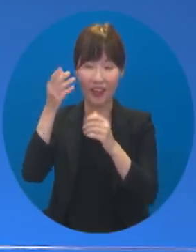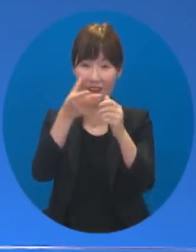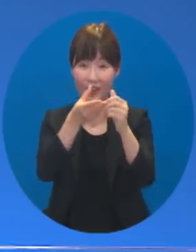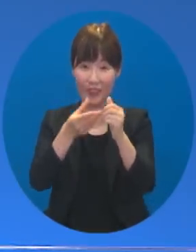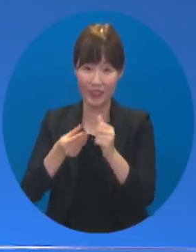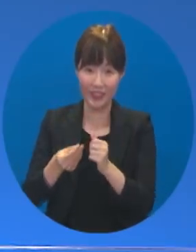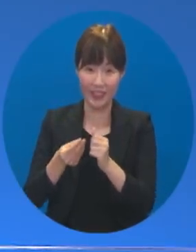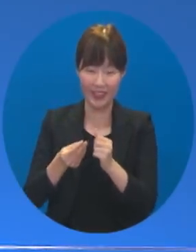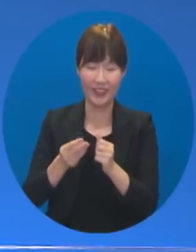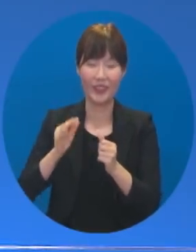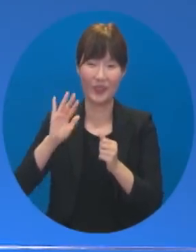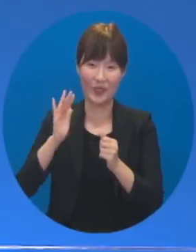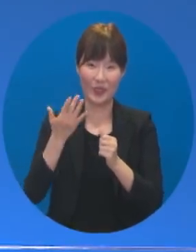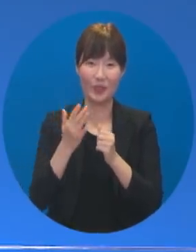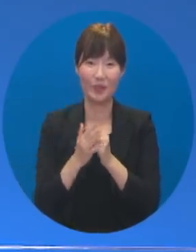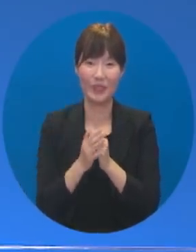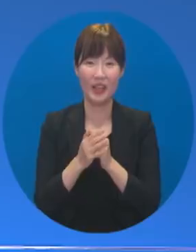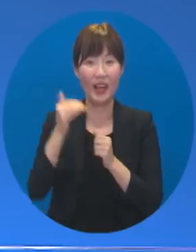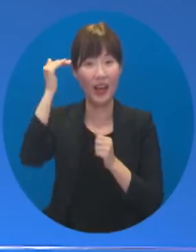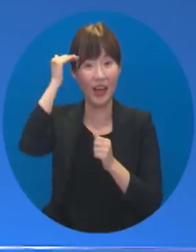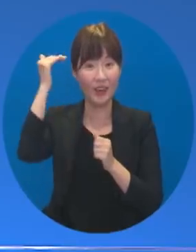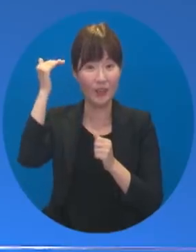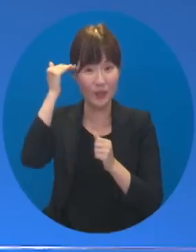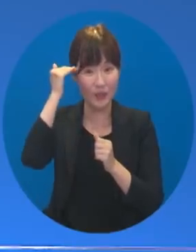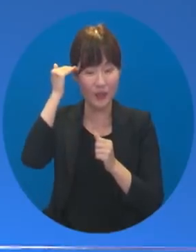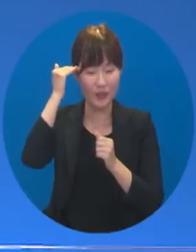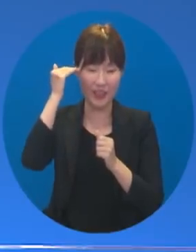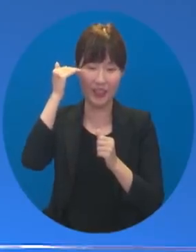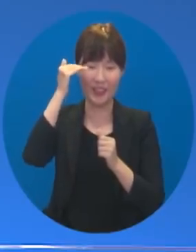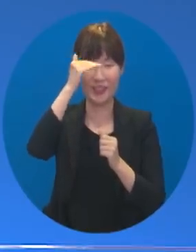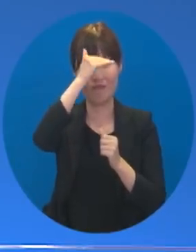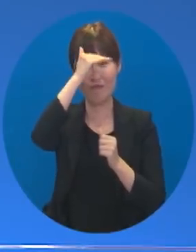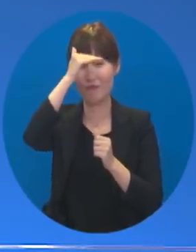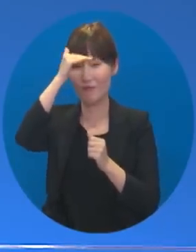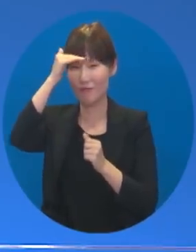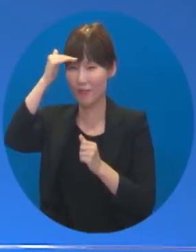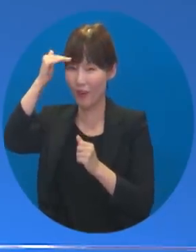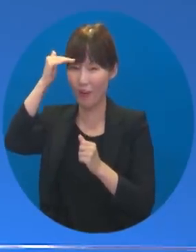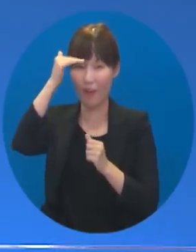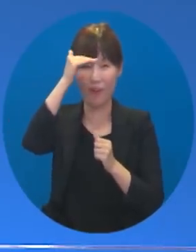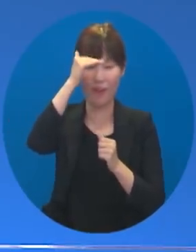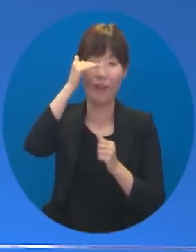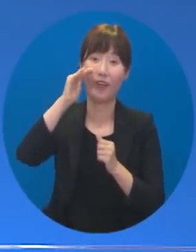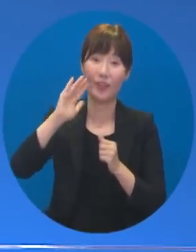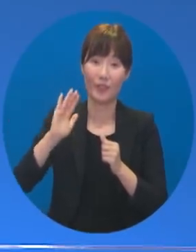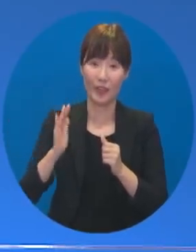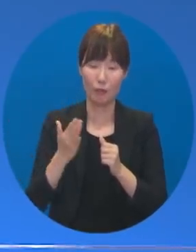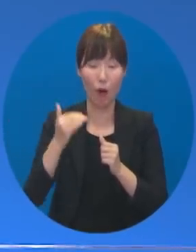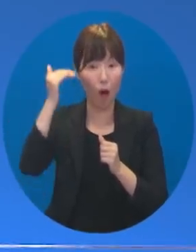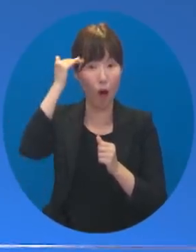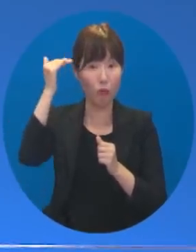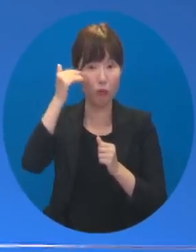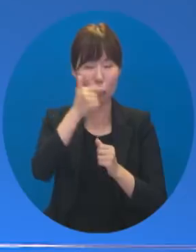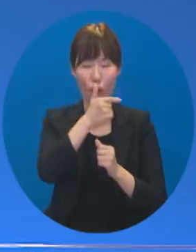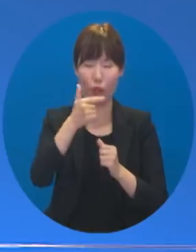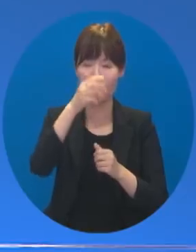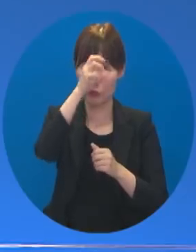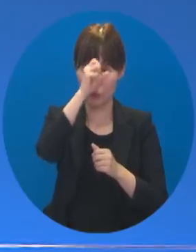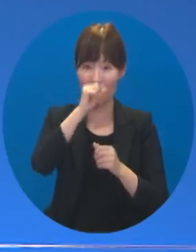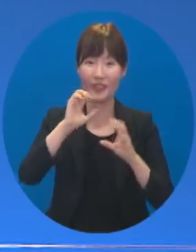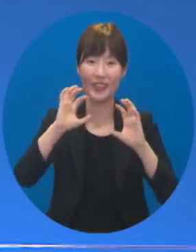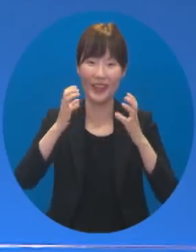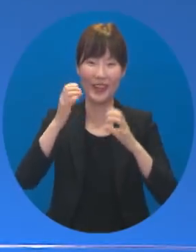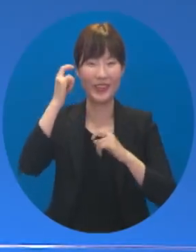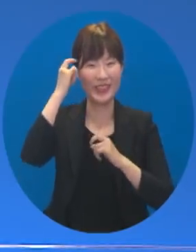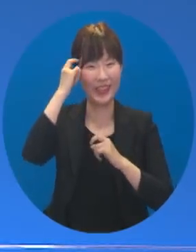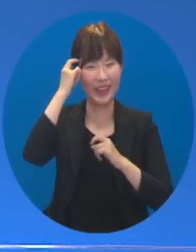이렇게 구경을 시켜줬는데 한국이 너무 좋은 나라라고 하더라고요. 그래서 그렇지 그렇지만